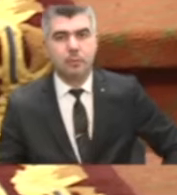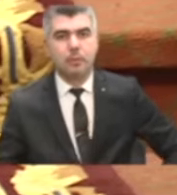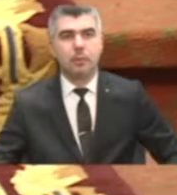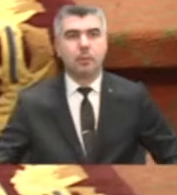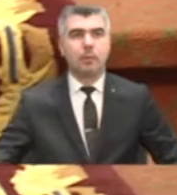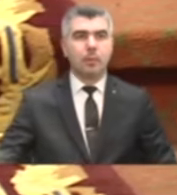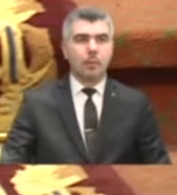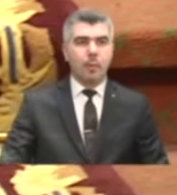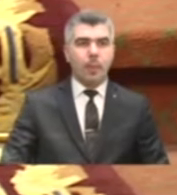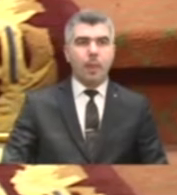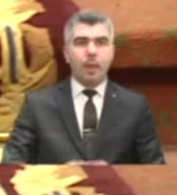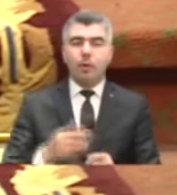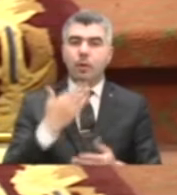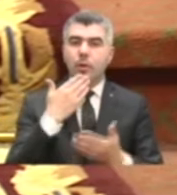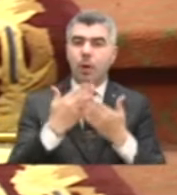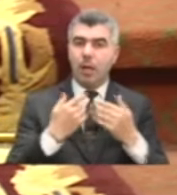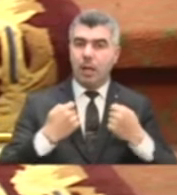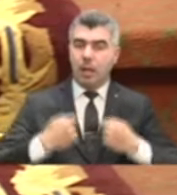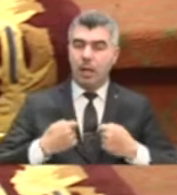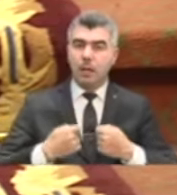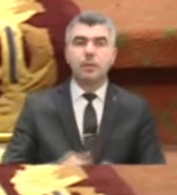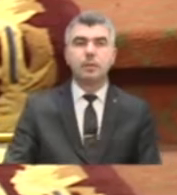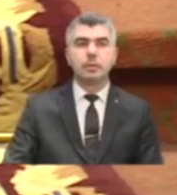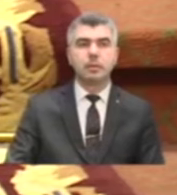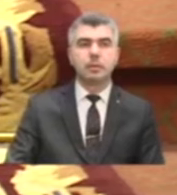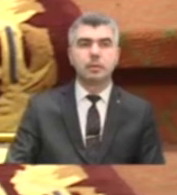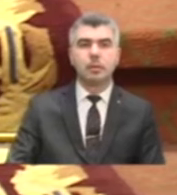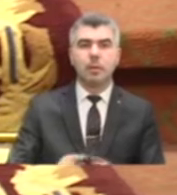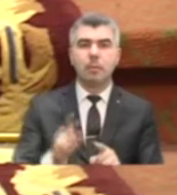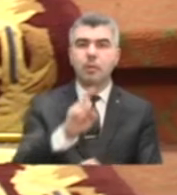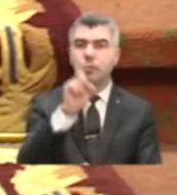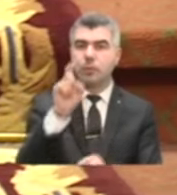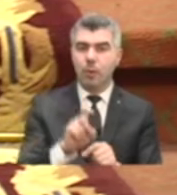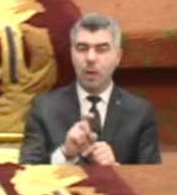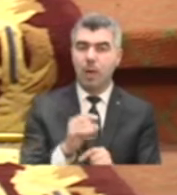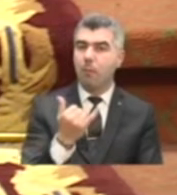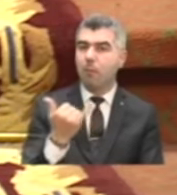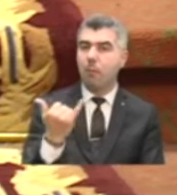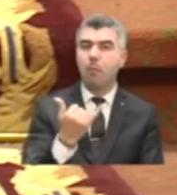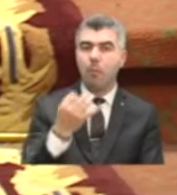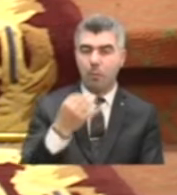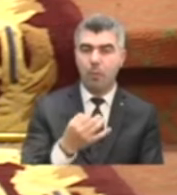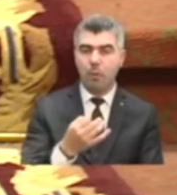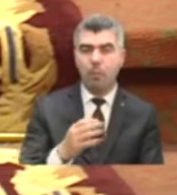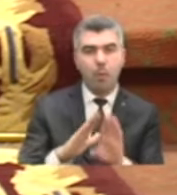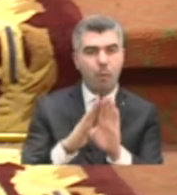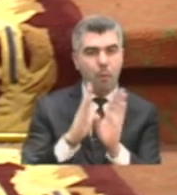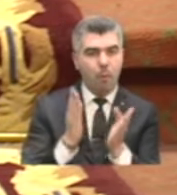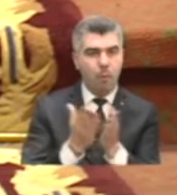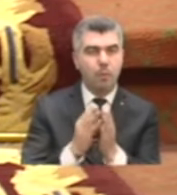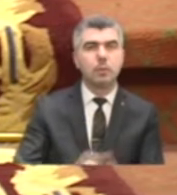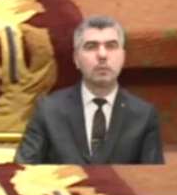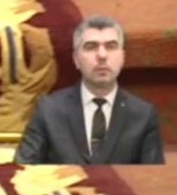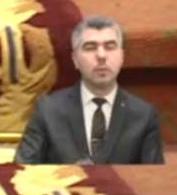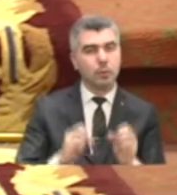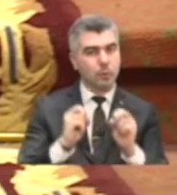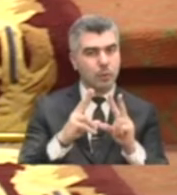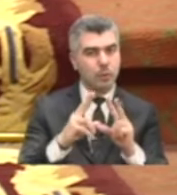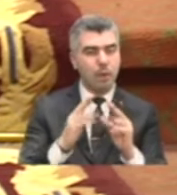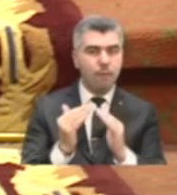شكرا السيد الرئيس، شكرا السيد نائب على هذا السؤال ذو الأهمية الخاصة والهامة. فعلا كنتفقوا